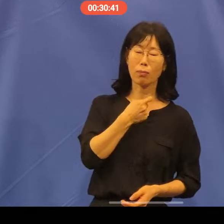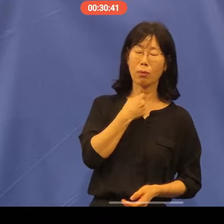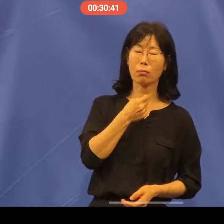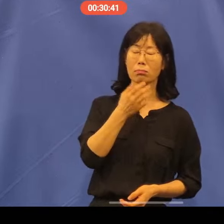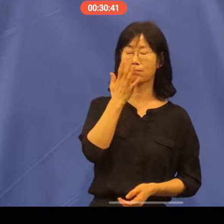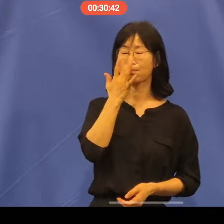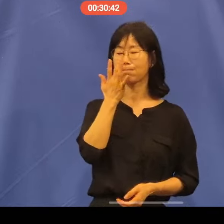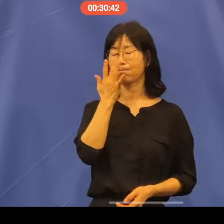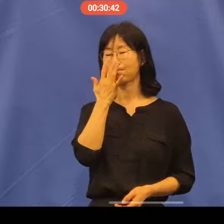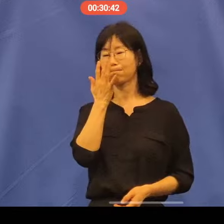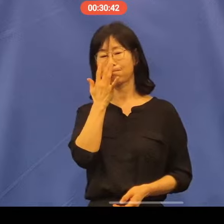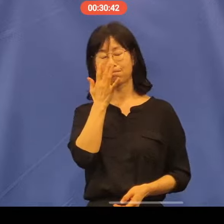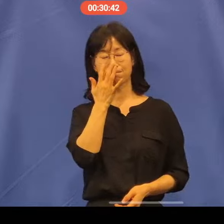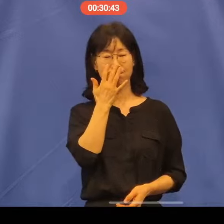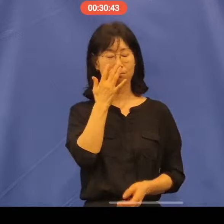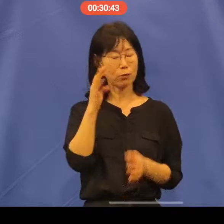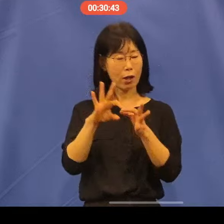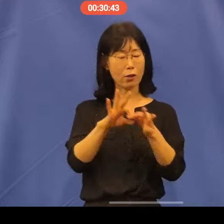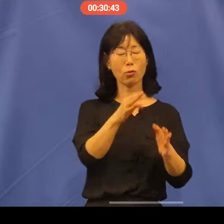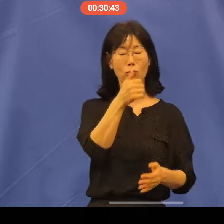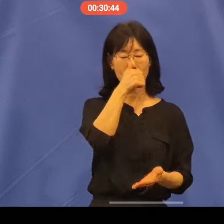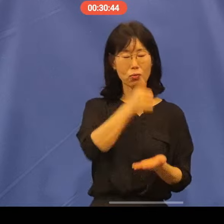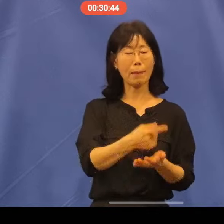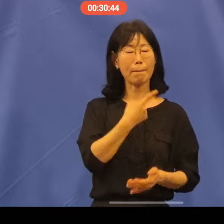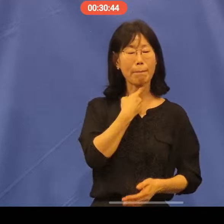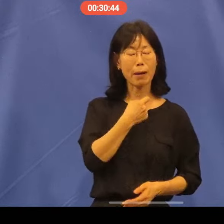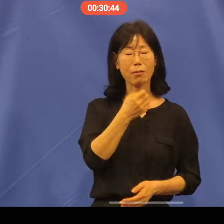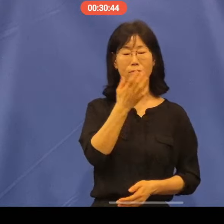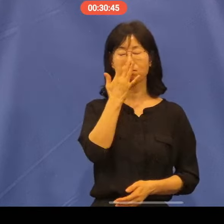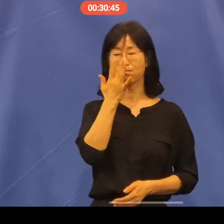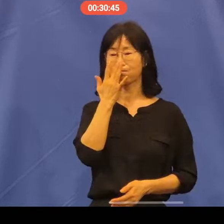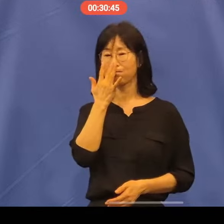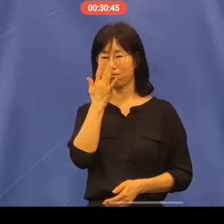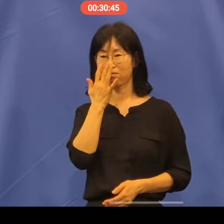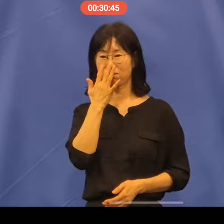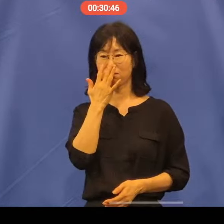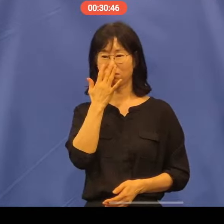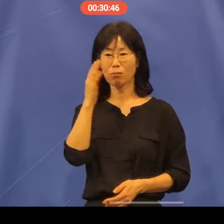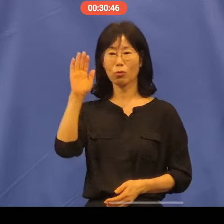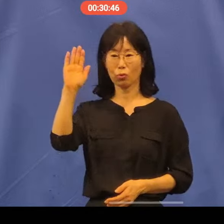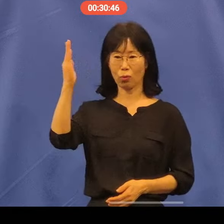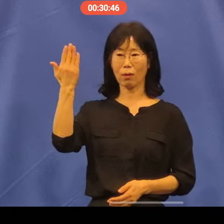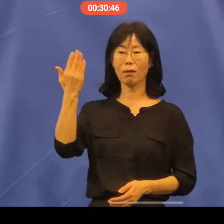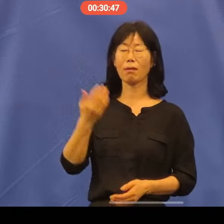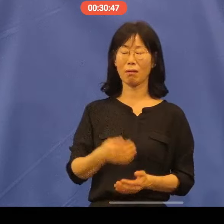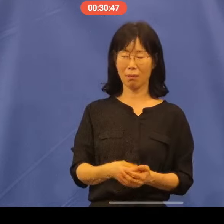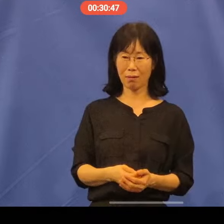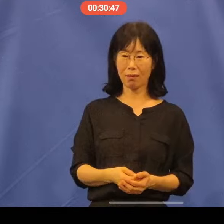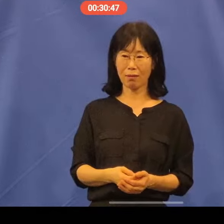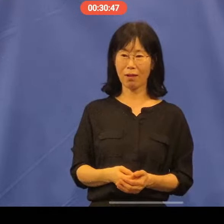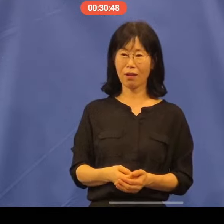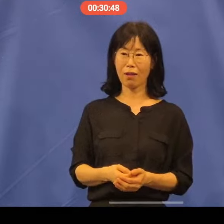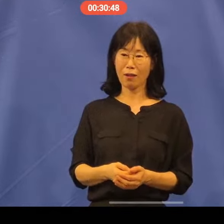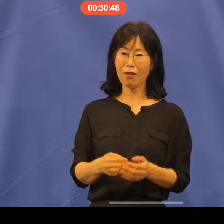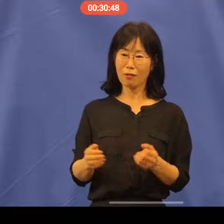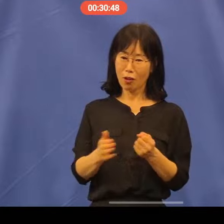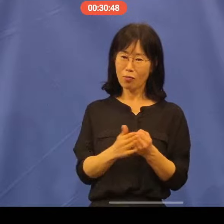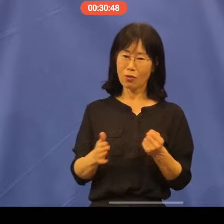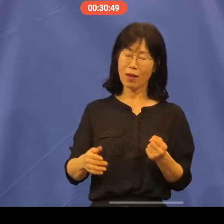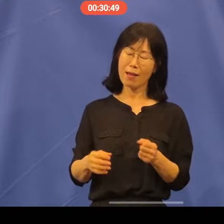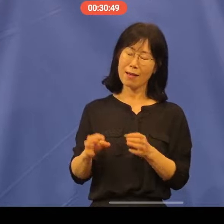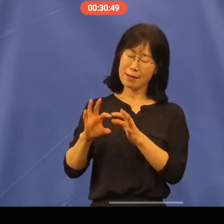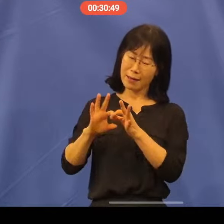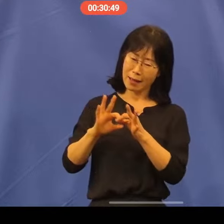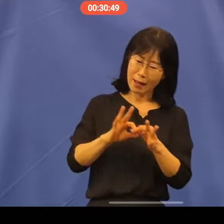둔감해져 있는 거예요. 그러니까 여러분, 이 찰스 피니가 얘기했던 끝없는 회개의 상태란 말은 끊임없이 자기 자신이